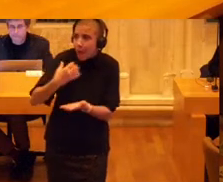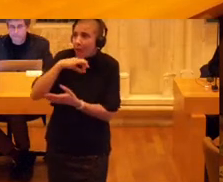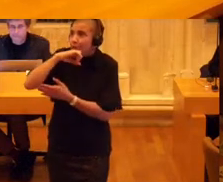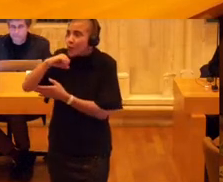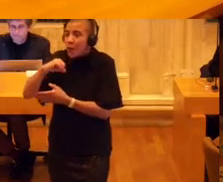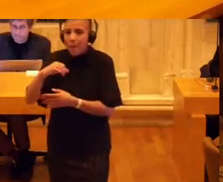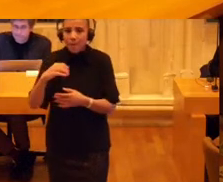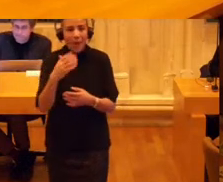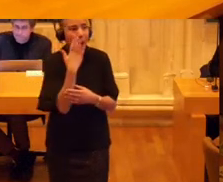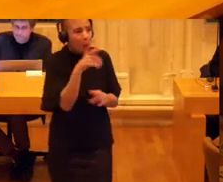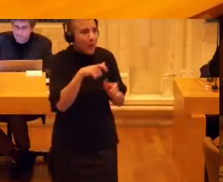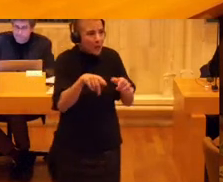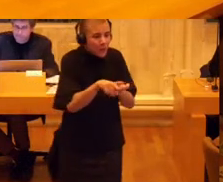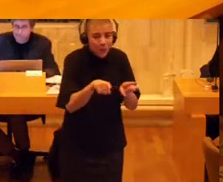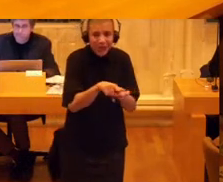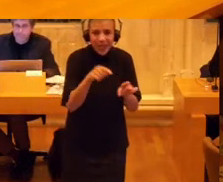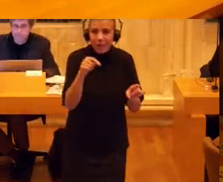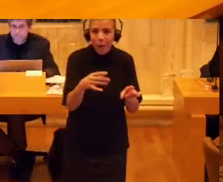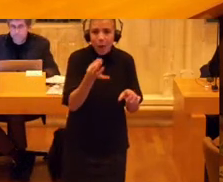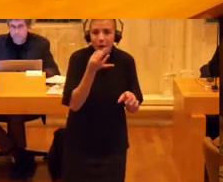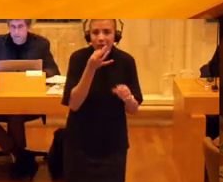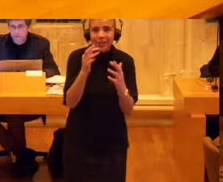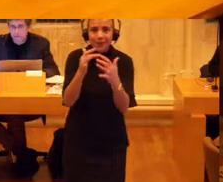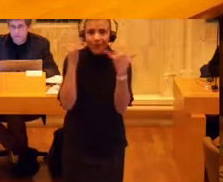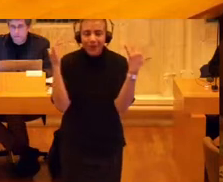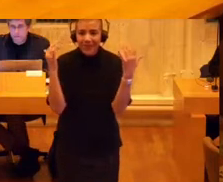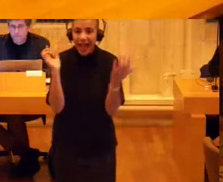unique, évidemment, qui ne demande qu'à vivre.